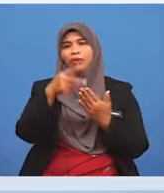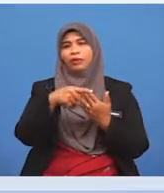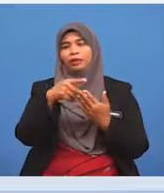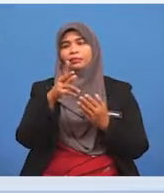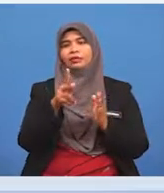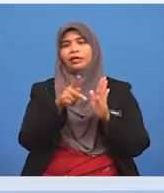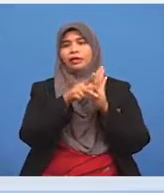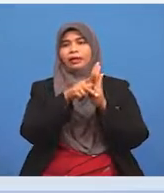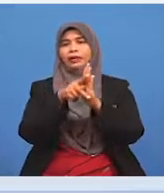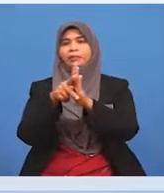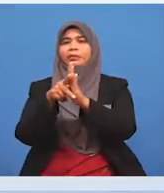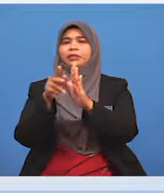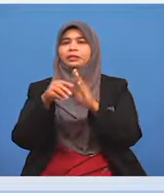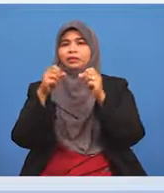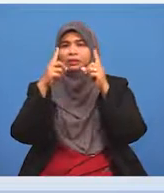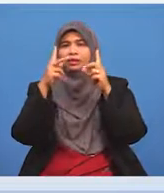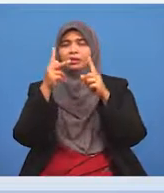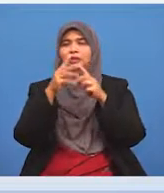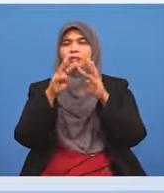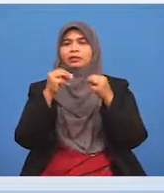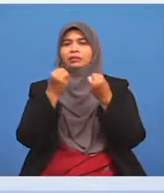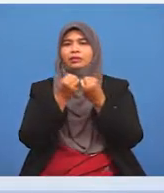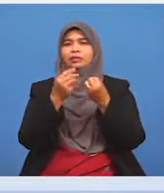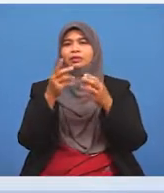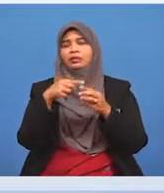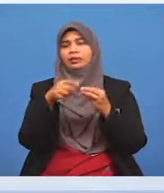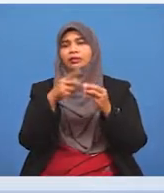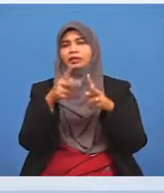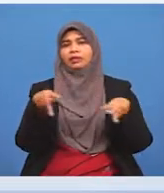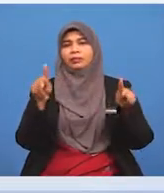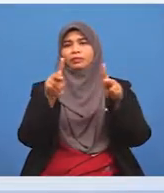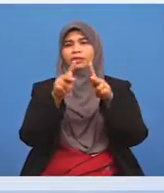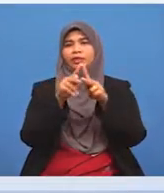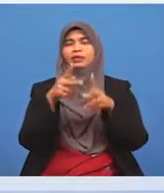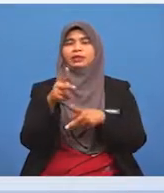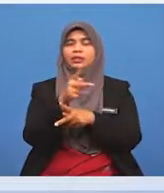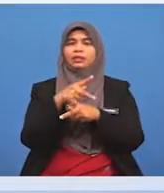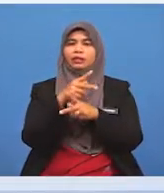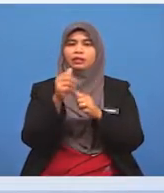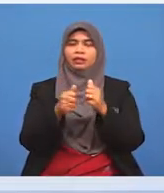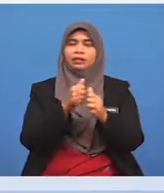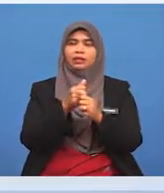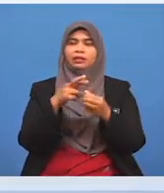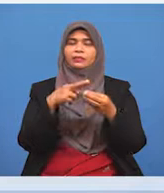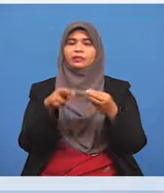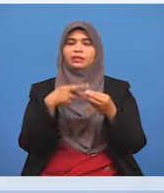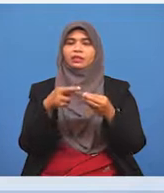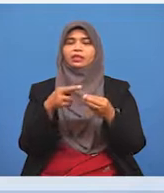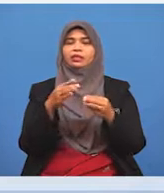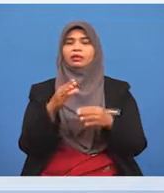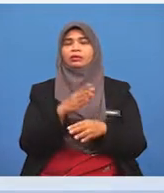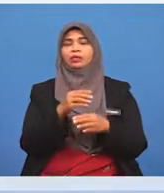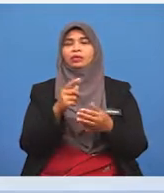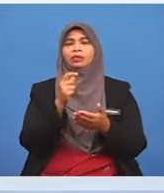masyarakat tentang kepentingan menjaga alam sekitar. Mengadakan gotong royong, membersihkan longkang